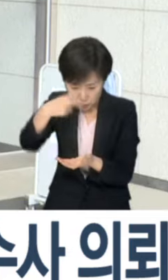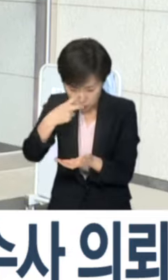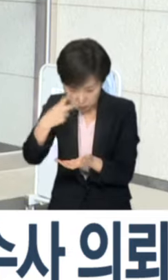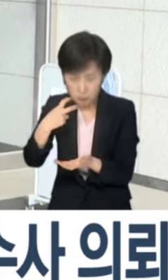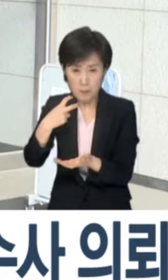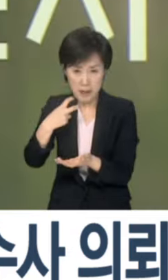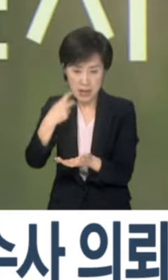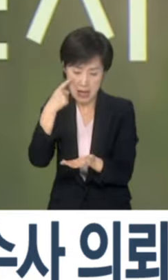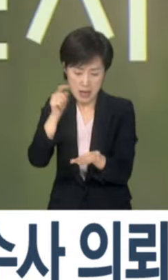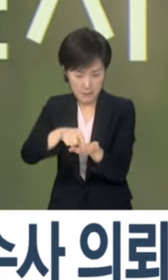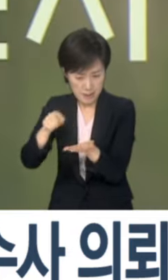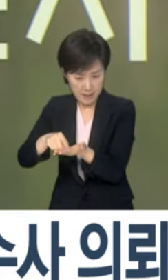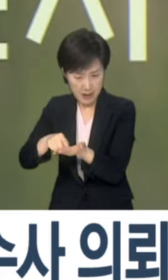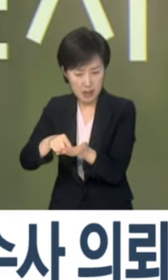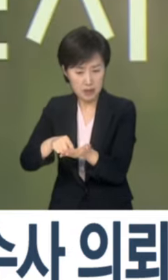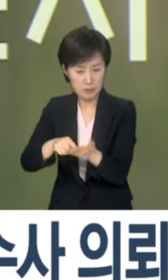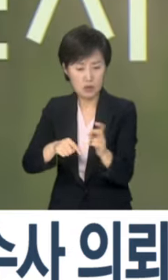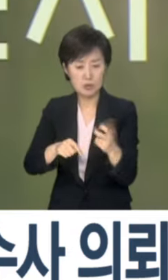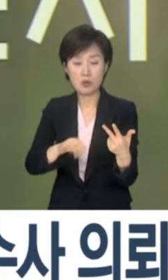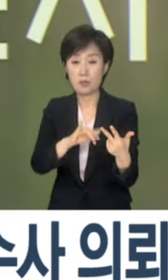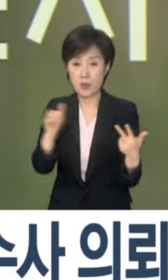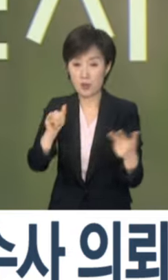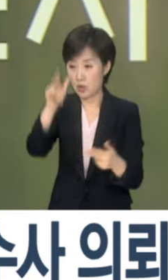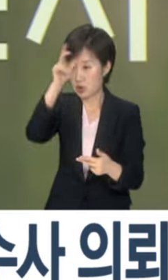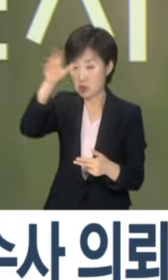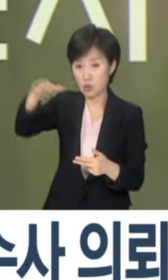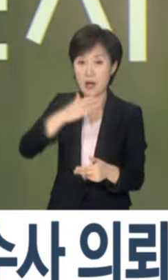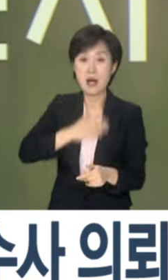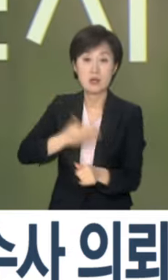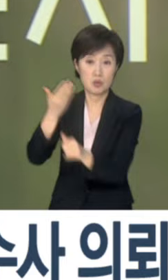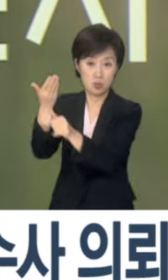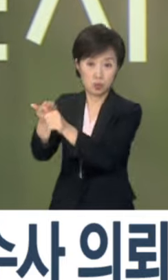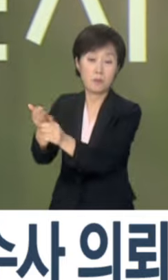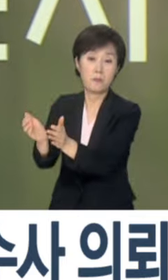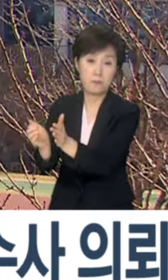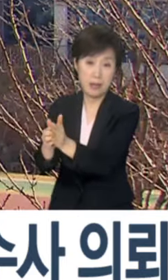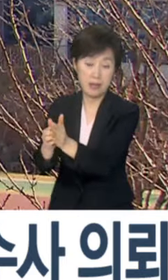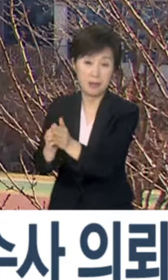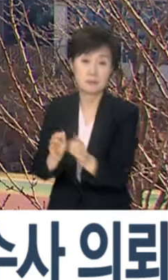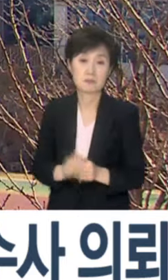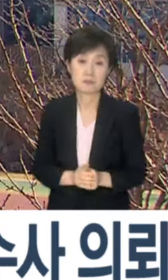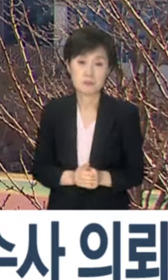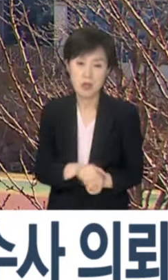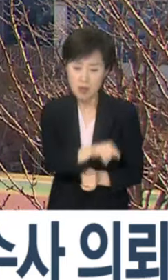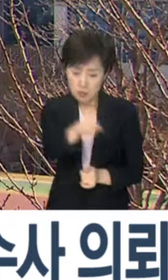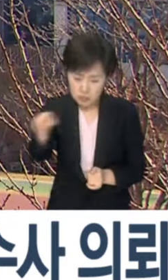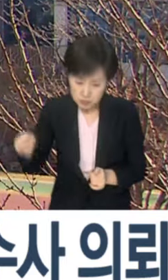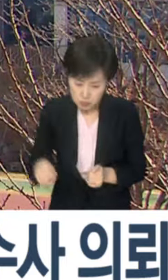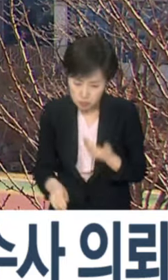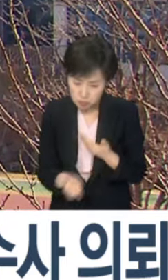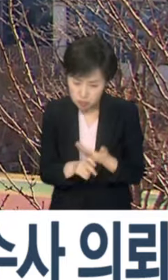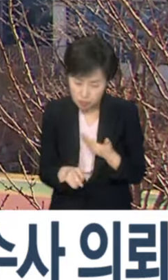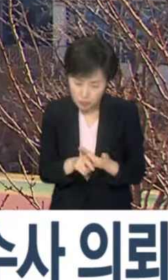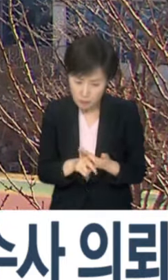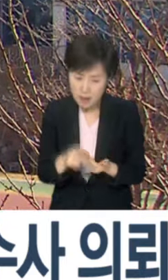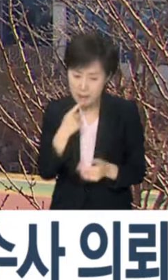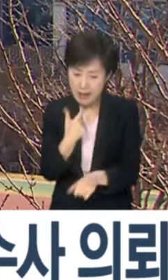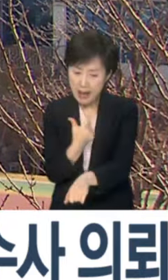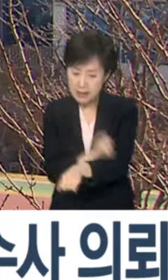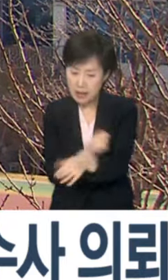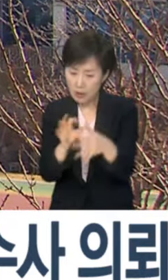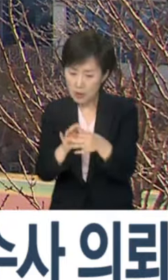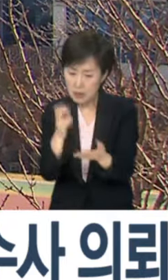추출한 관련 사례를 지난해 경찰청과 지방자치 단체와 함께 점검한 결과 이들을 마약류 관리에 관한